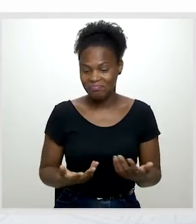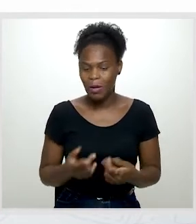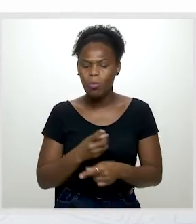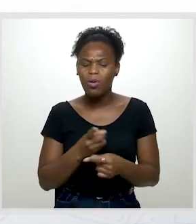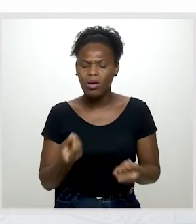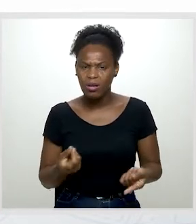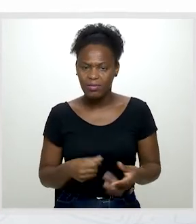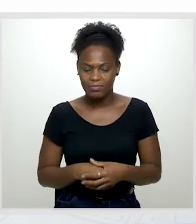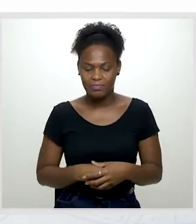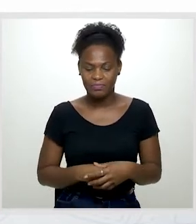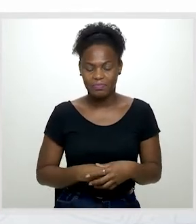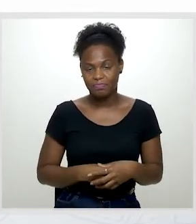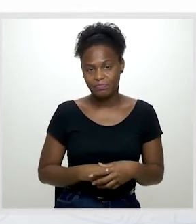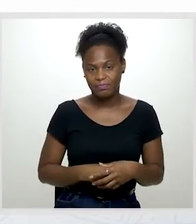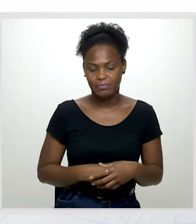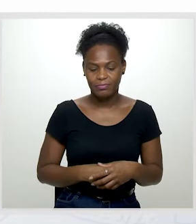Justifie?